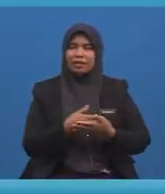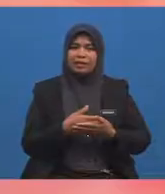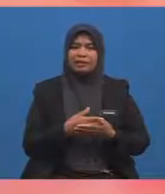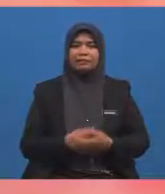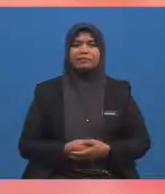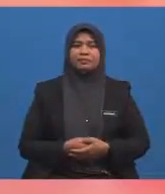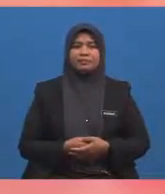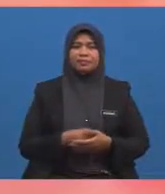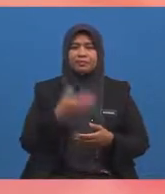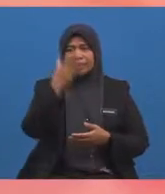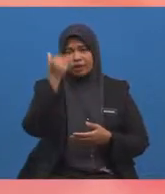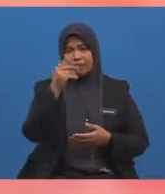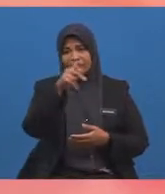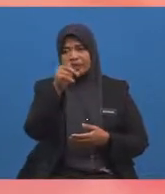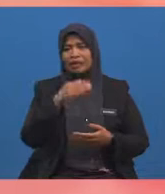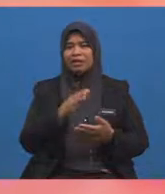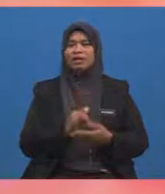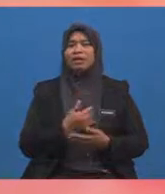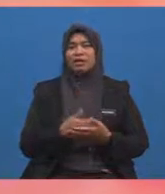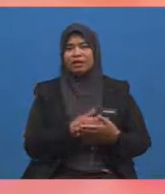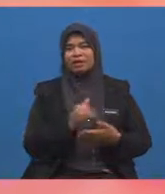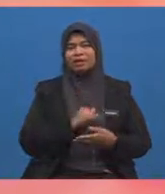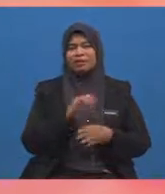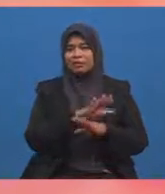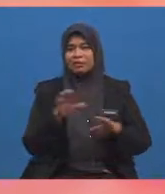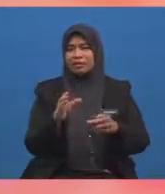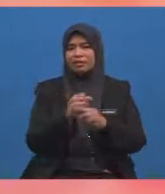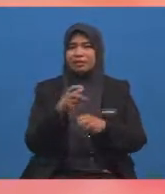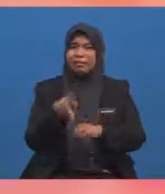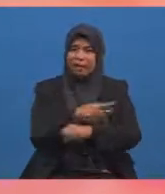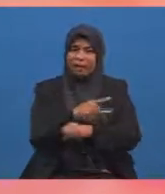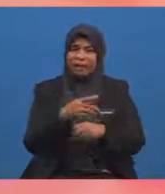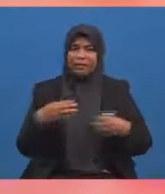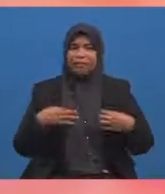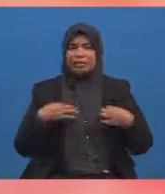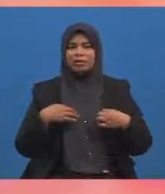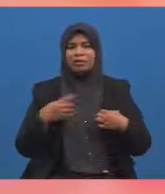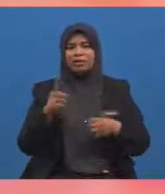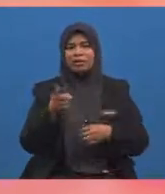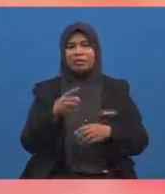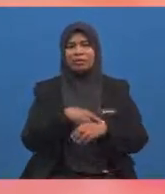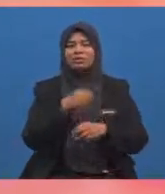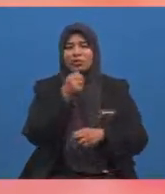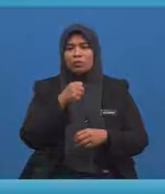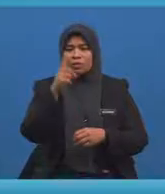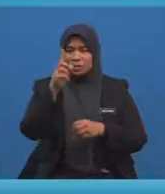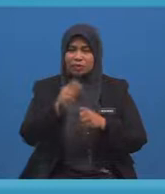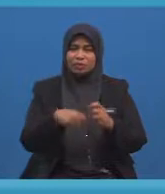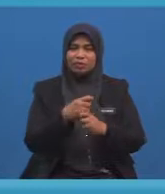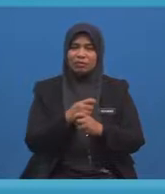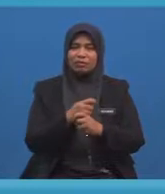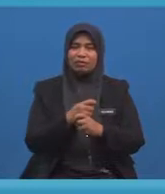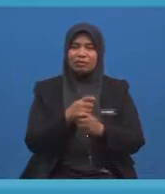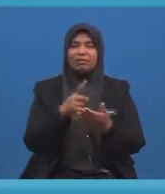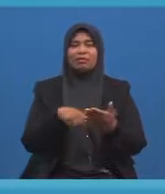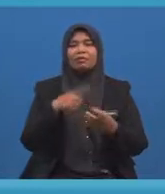terakhir, mengapakah anak saya tidak dapat memakai baju dia sewaktu dia umur 1 tahun? Apakah